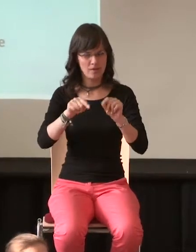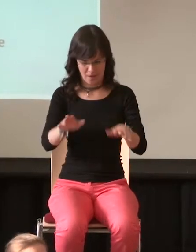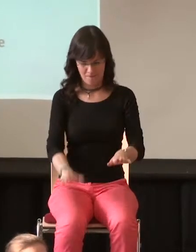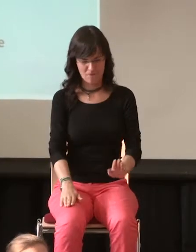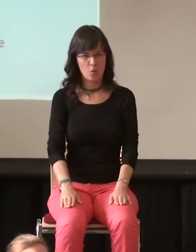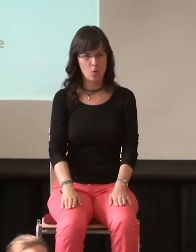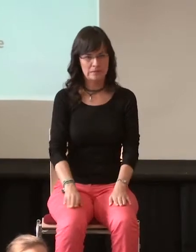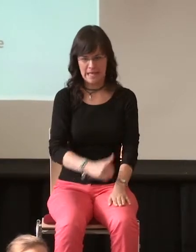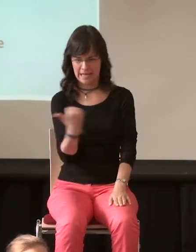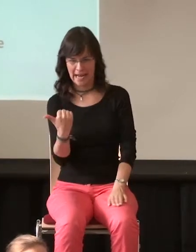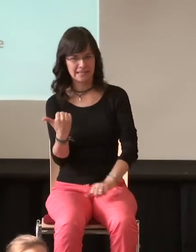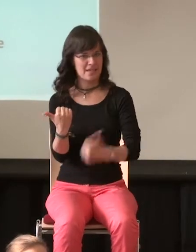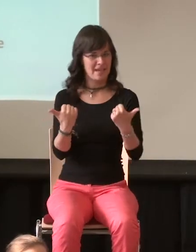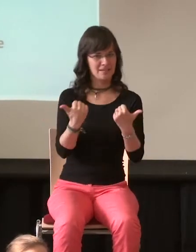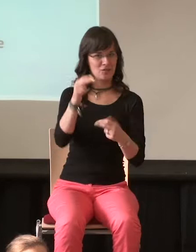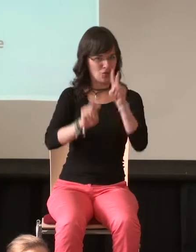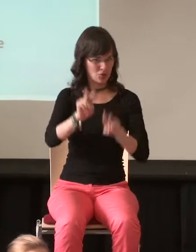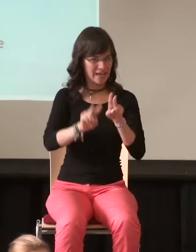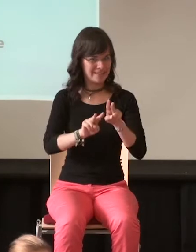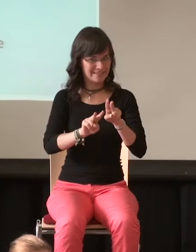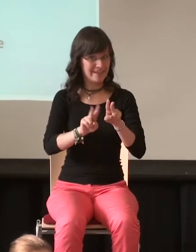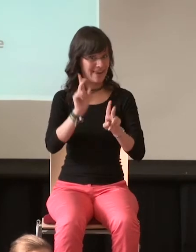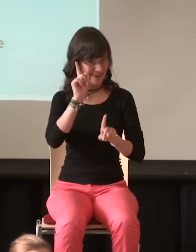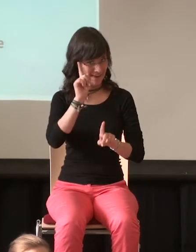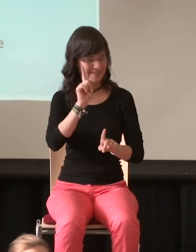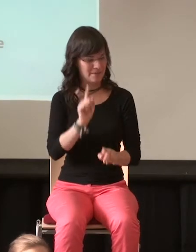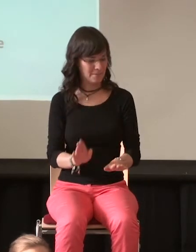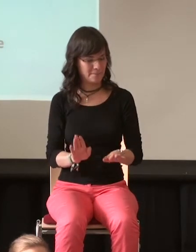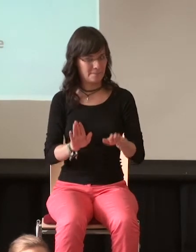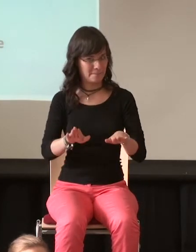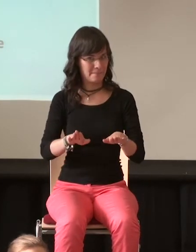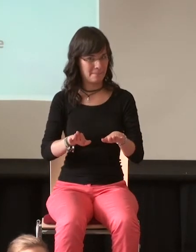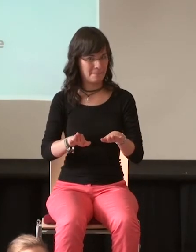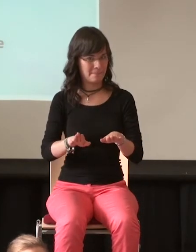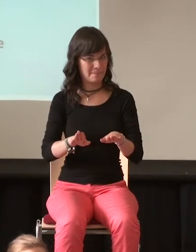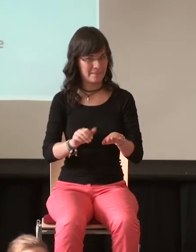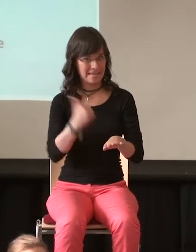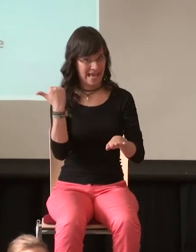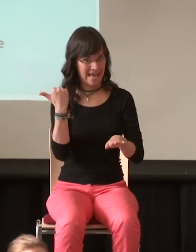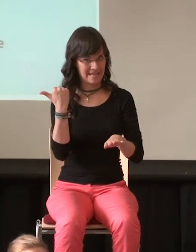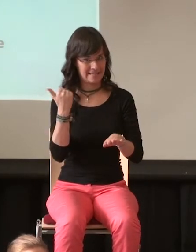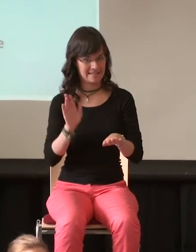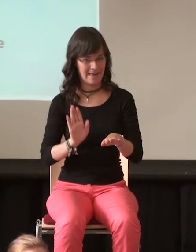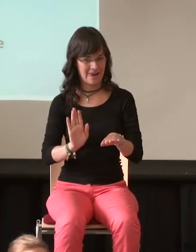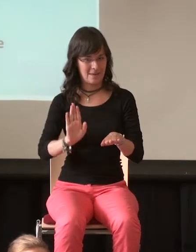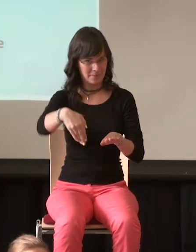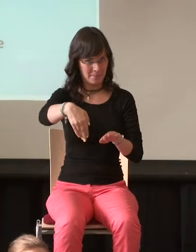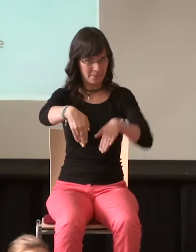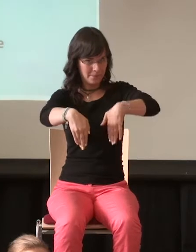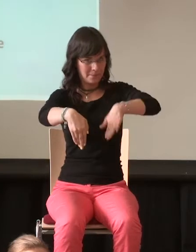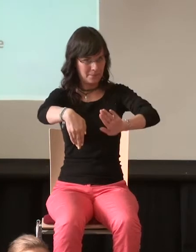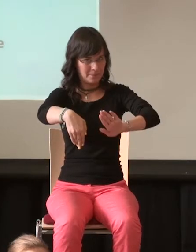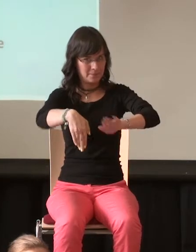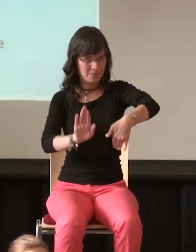also der Linke macht was anderes, wie der rechte, also Zehenspitzen rechts und Ferse links und im Wechsel.